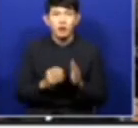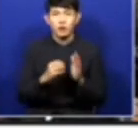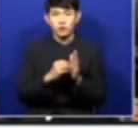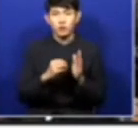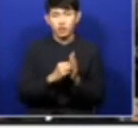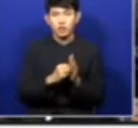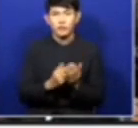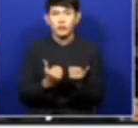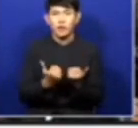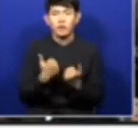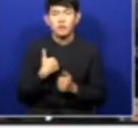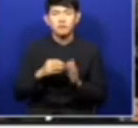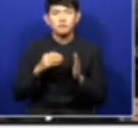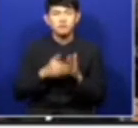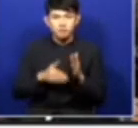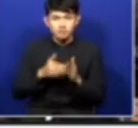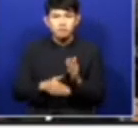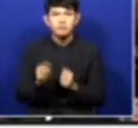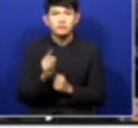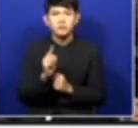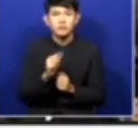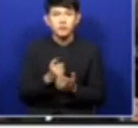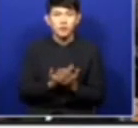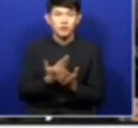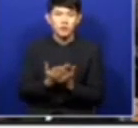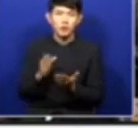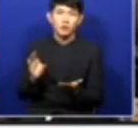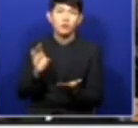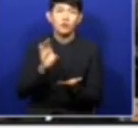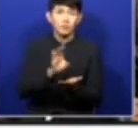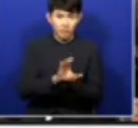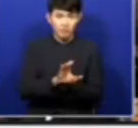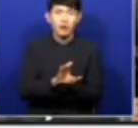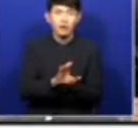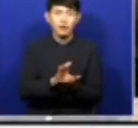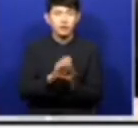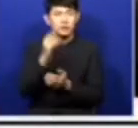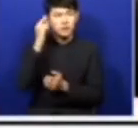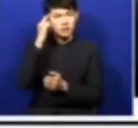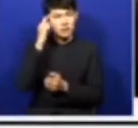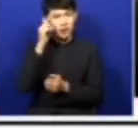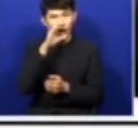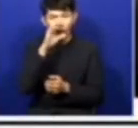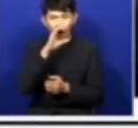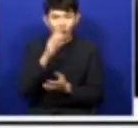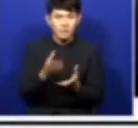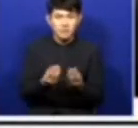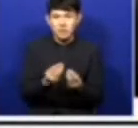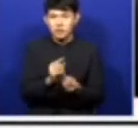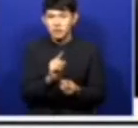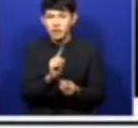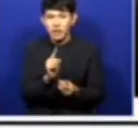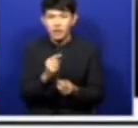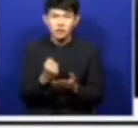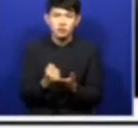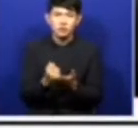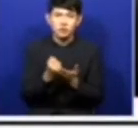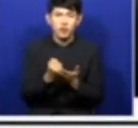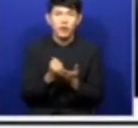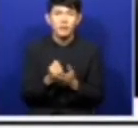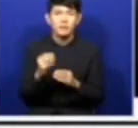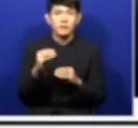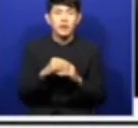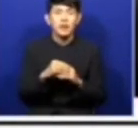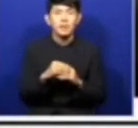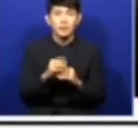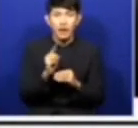เองก็มีข้อจำกัดในเรื่องการที่จะใช้งบประมาณในการที่จะไปหาพื้นที่ในการมาเพิ่มเป็นพื้นที่สีเขียว